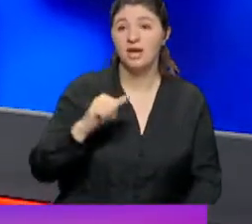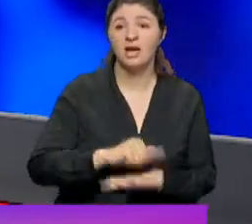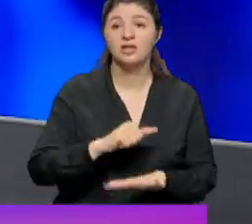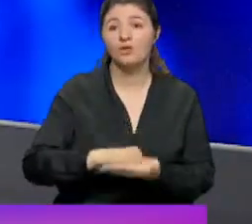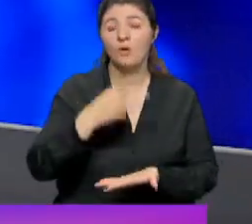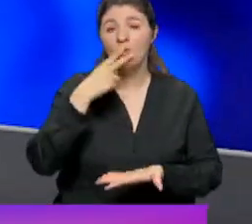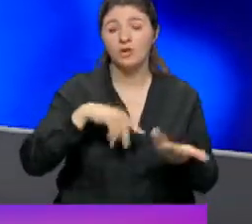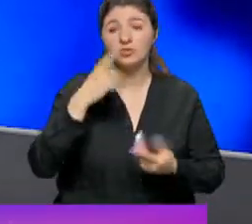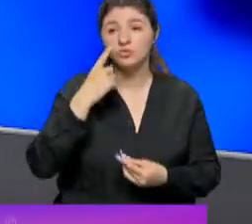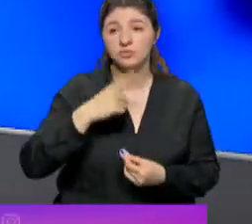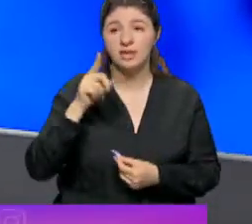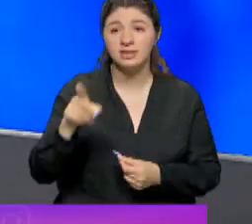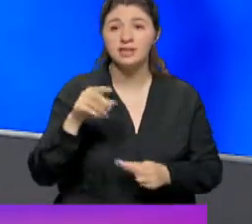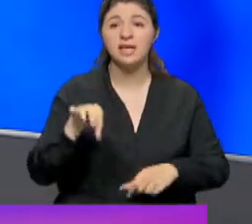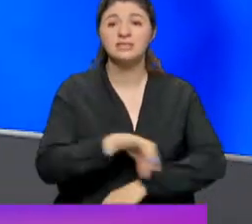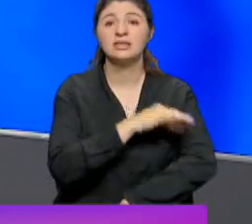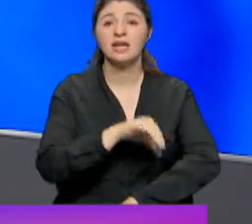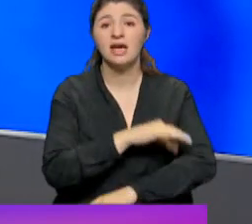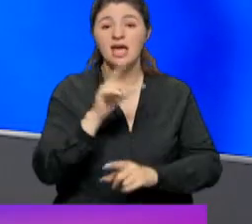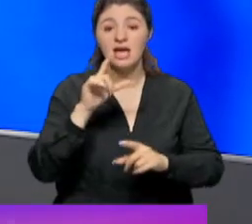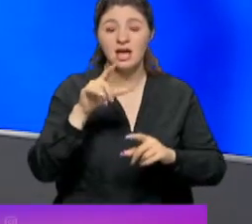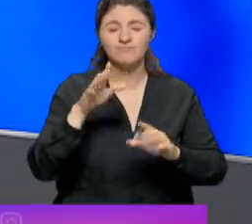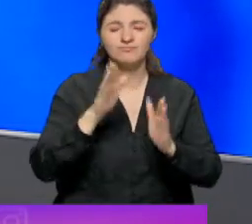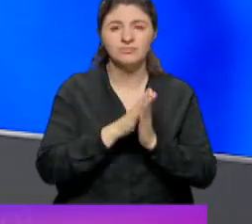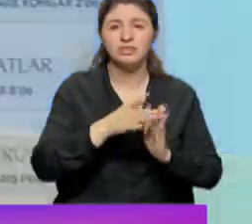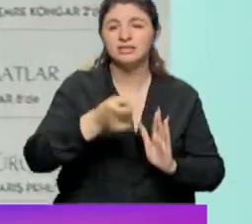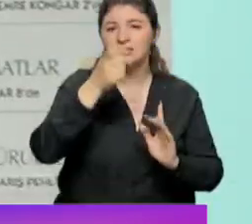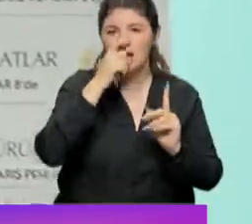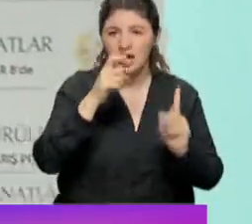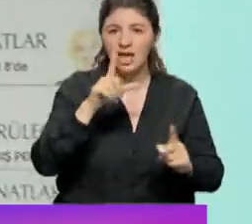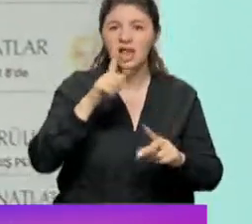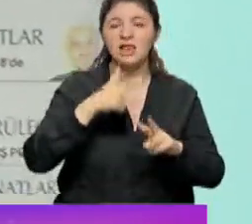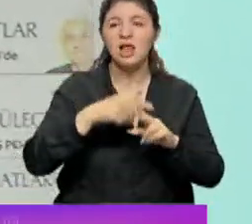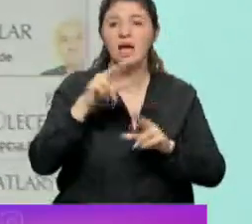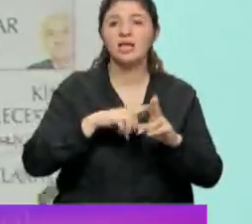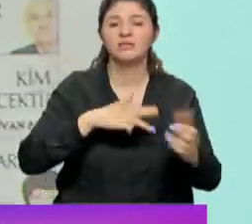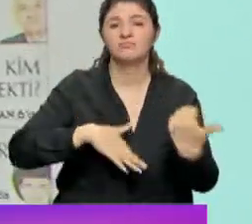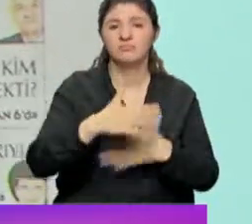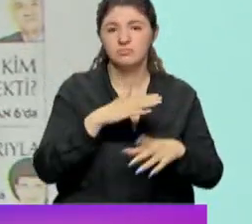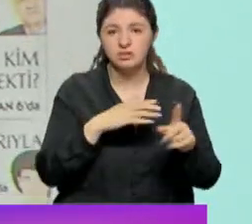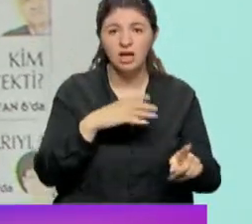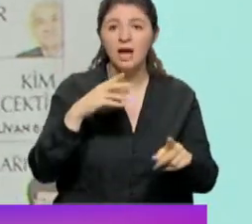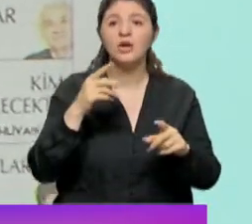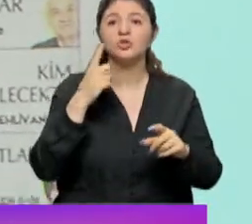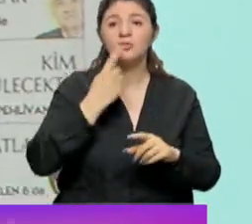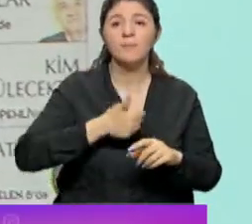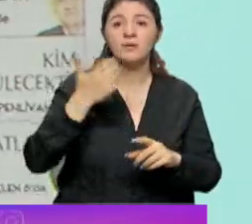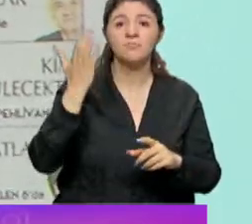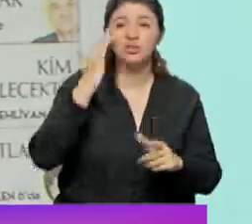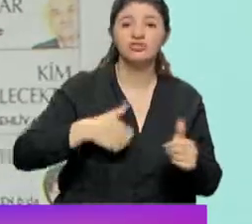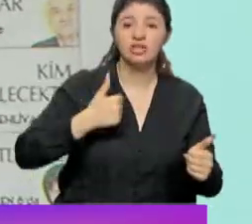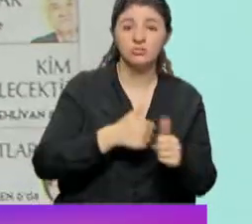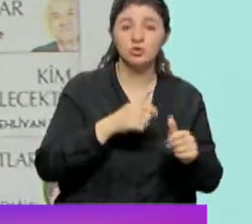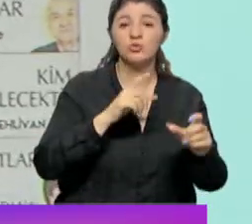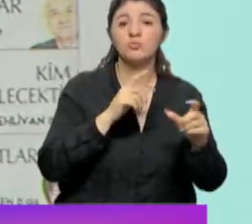gazeteleri okurken cumhuriyetten Sarayı laiklik karıştırdı Ben okumuştum Cumhurbaşkanlığı başdanışmanı Mehmet Uçum yeni